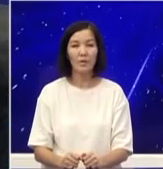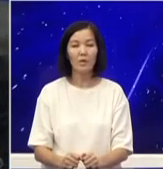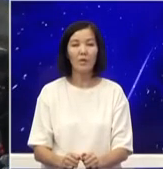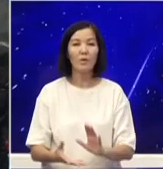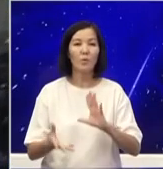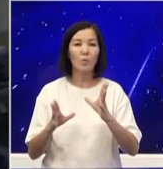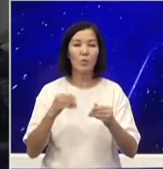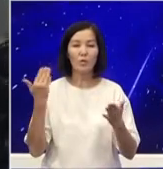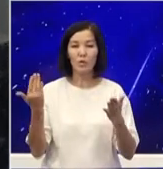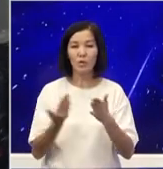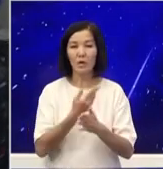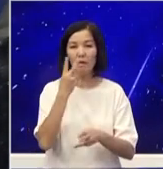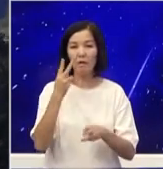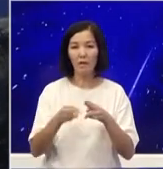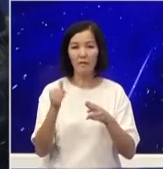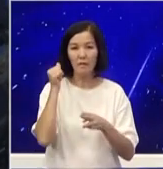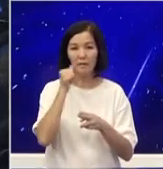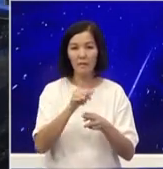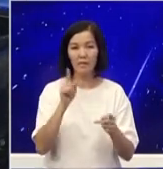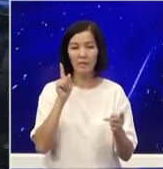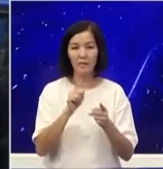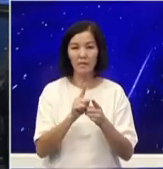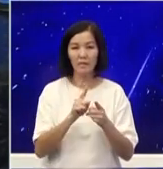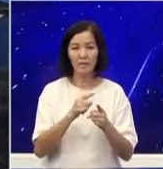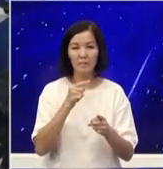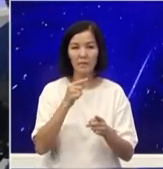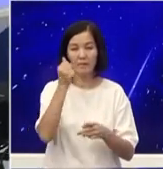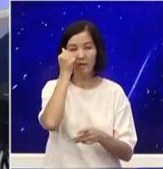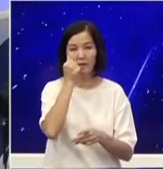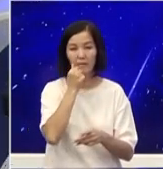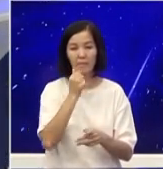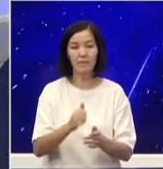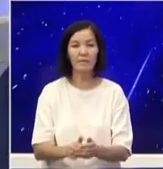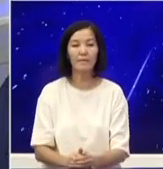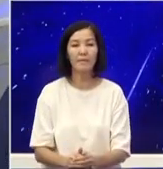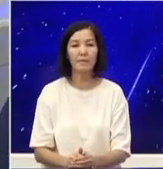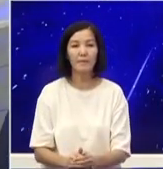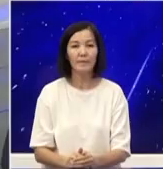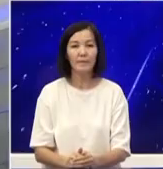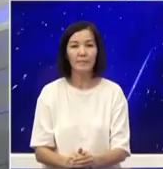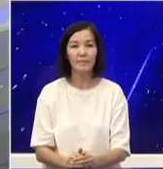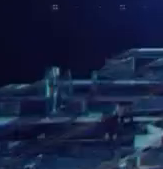Қымбатты көрермен, бүгінге келіп түскен ақпараттар легі осындай. Назарларыңызға рахмет. Амандықта жүздескенше.